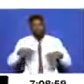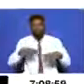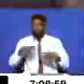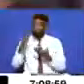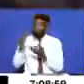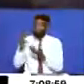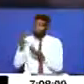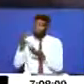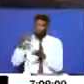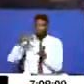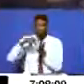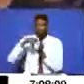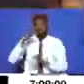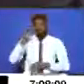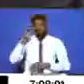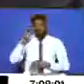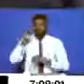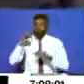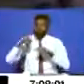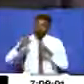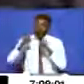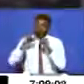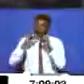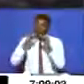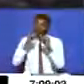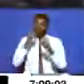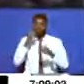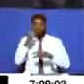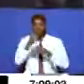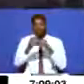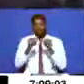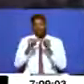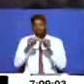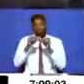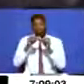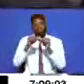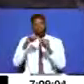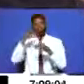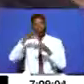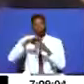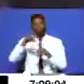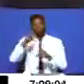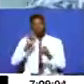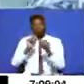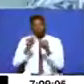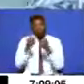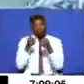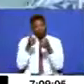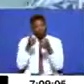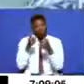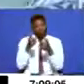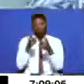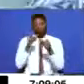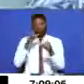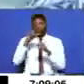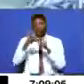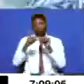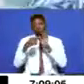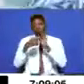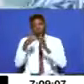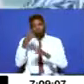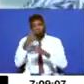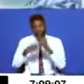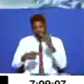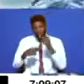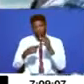Mombasa wameelezea imani yao kwenye utaratibu unaoendelea wa uteuzi. Utafiti wa kisayansi unaonyesha uungwaji mkono wa wabunge wa